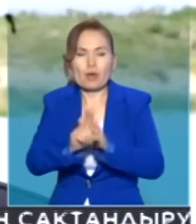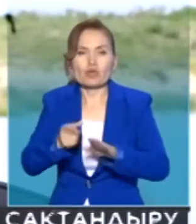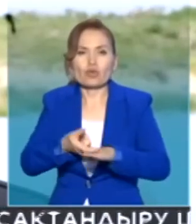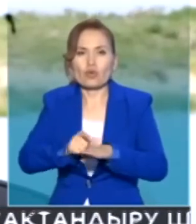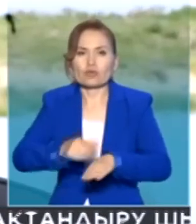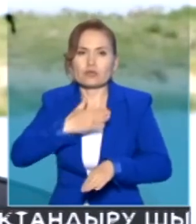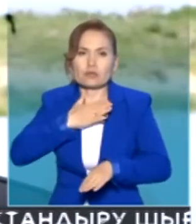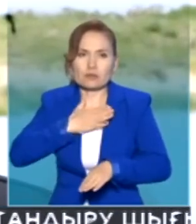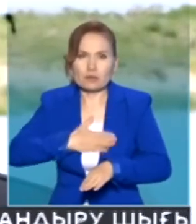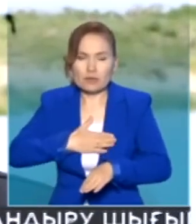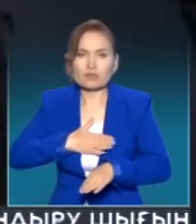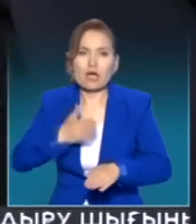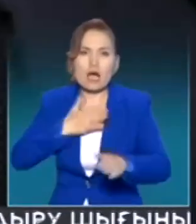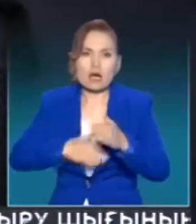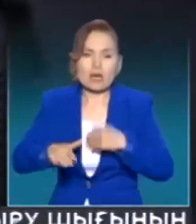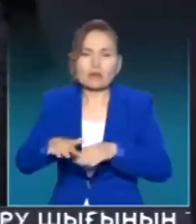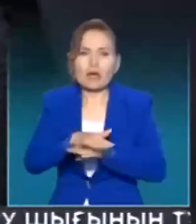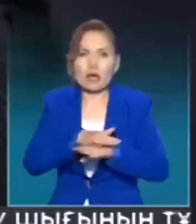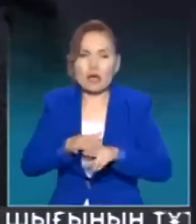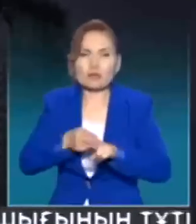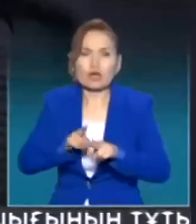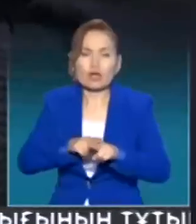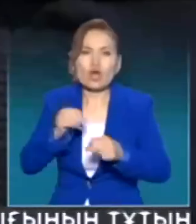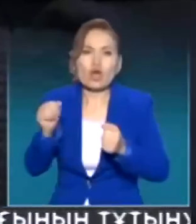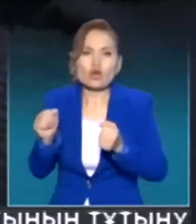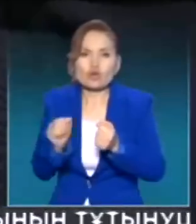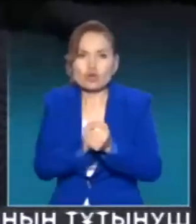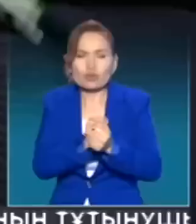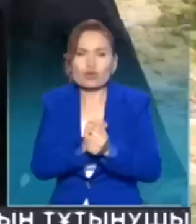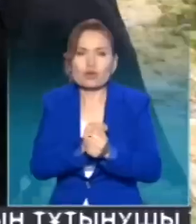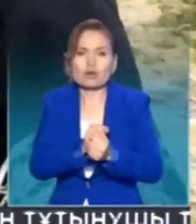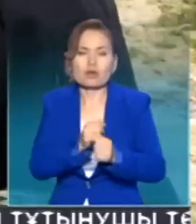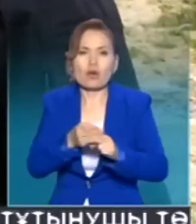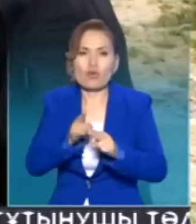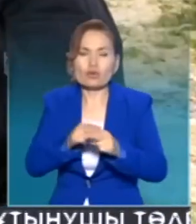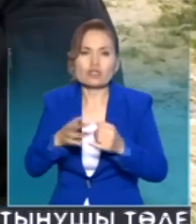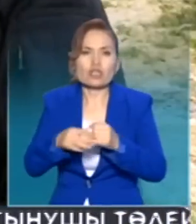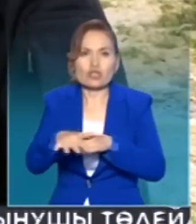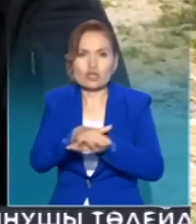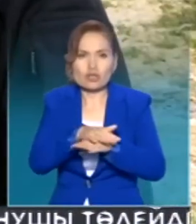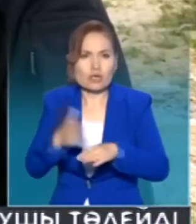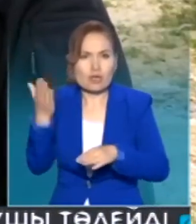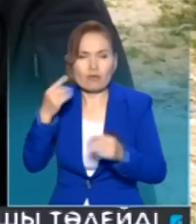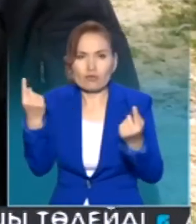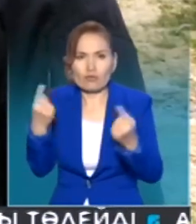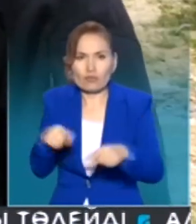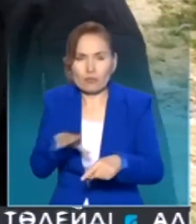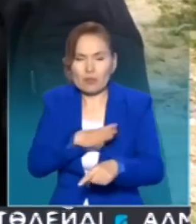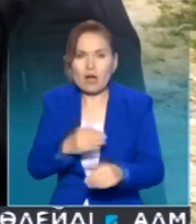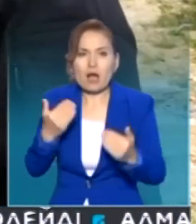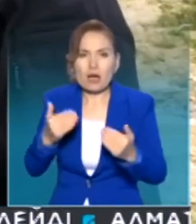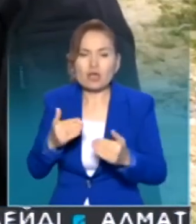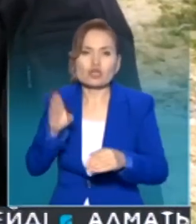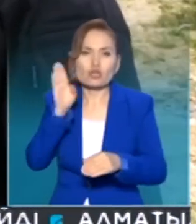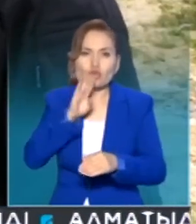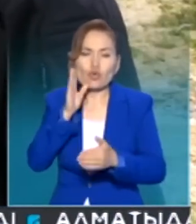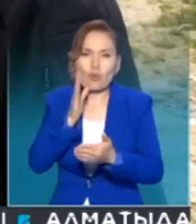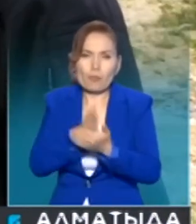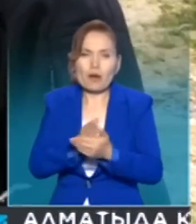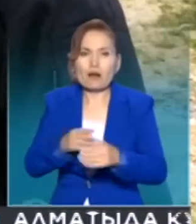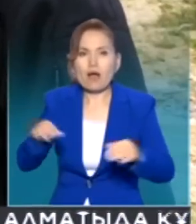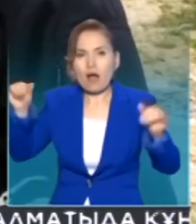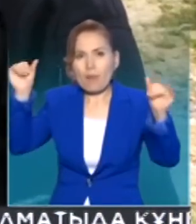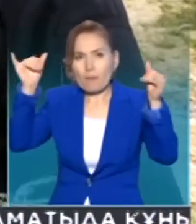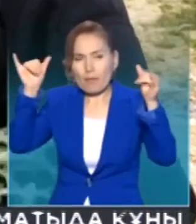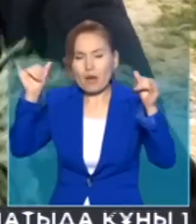айрықша қуануда. Өйткені шөлді жер нағыз оазиске айналған. Мал қазір жақсы күйлі мал. Мал келетте мына суды ішіп